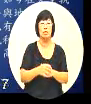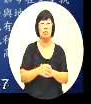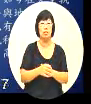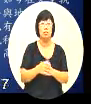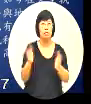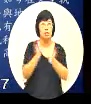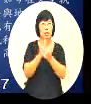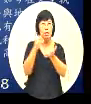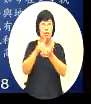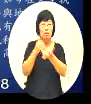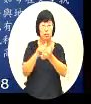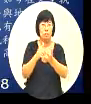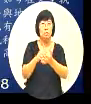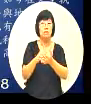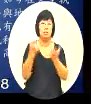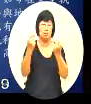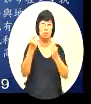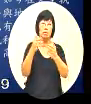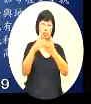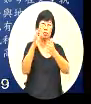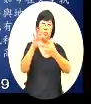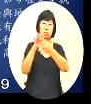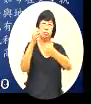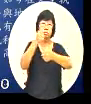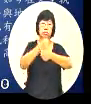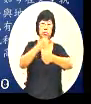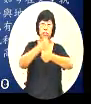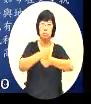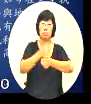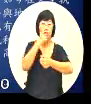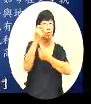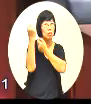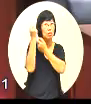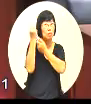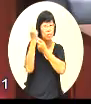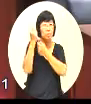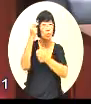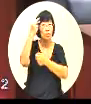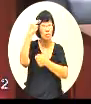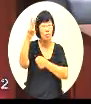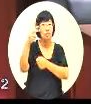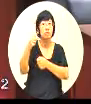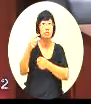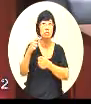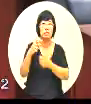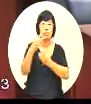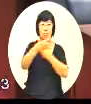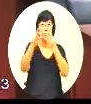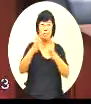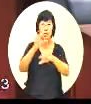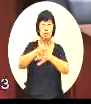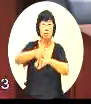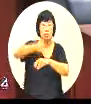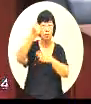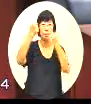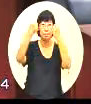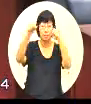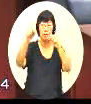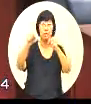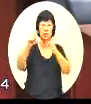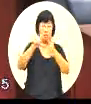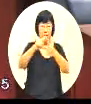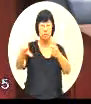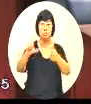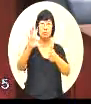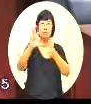之还是在哪里，还是在工作啊。我最近我一个博士班的学长毕业，他的题目就是